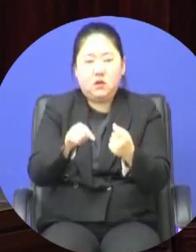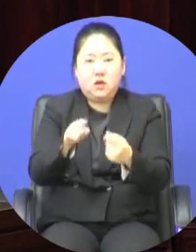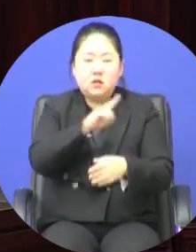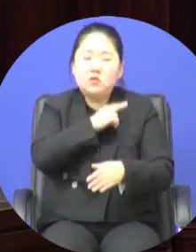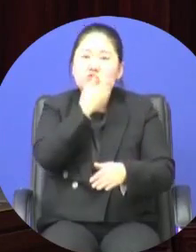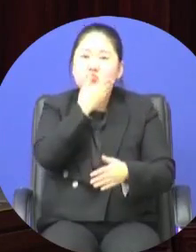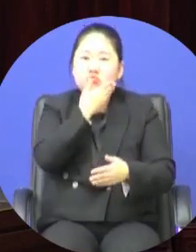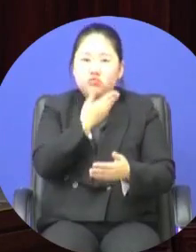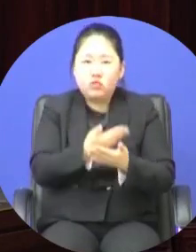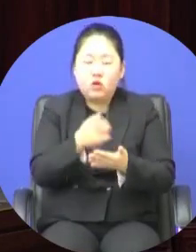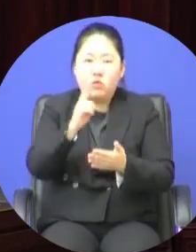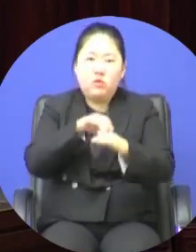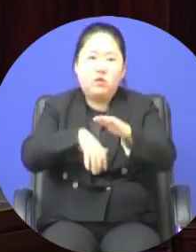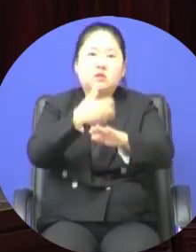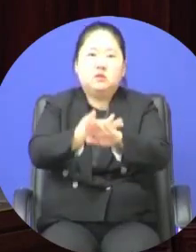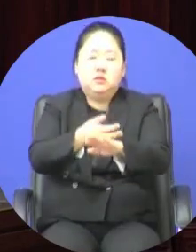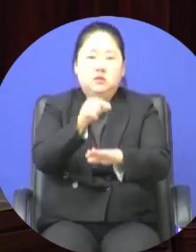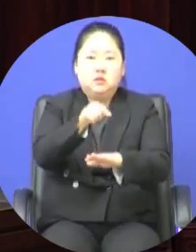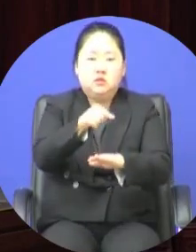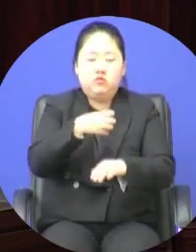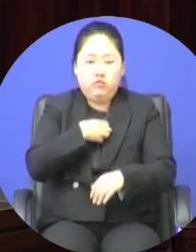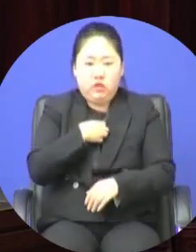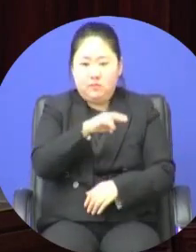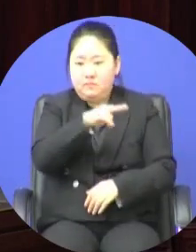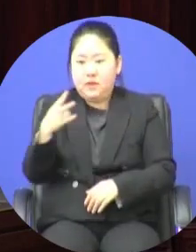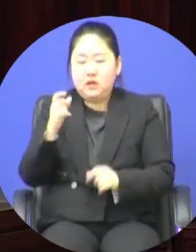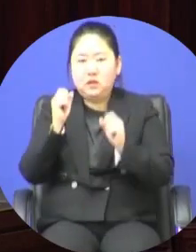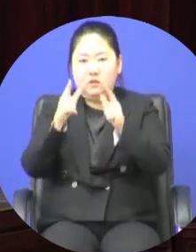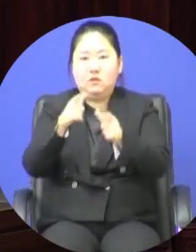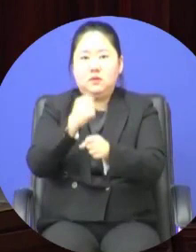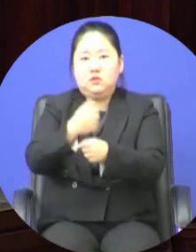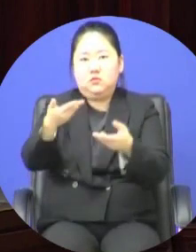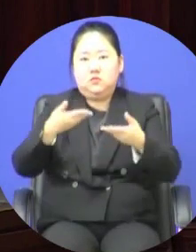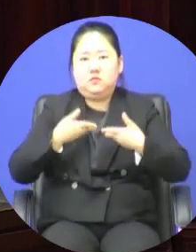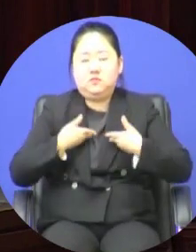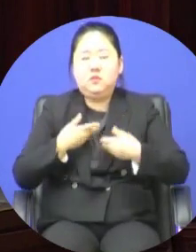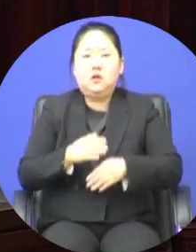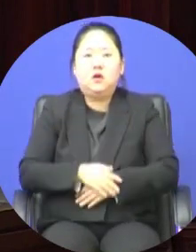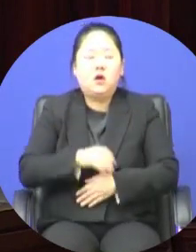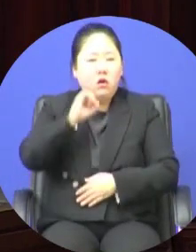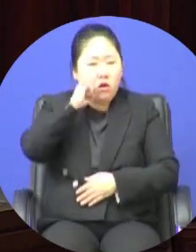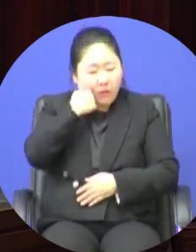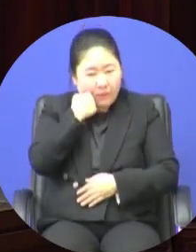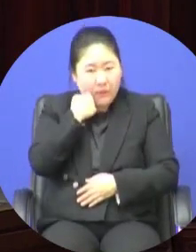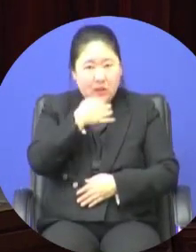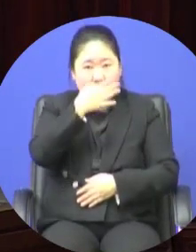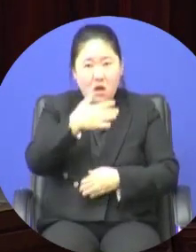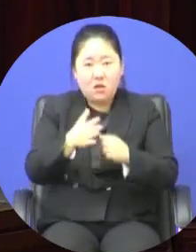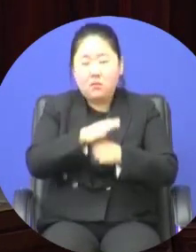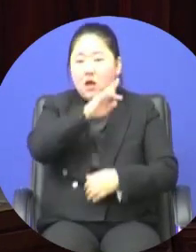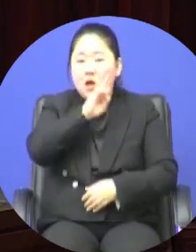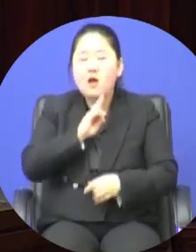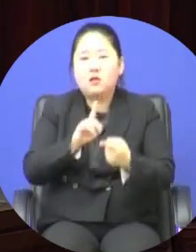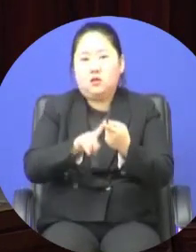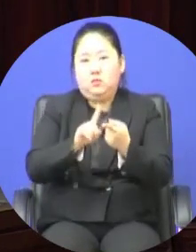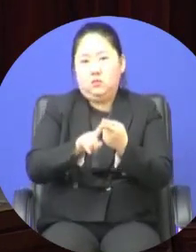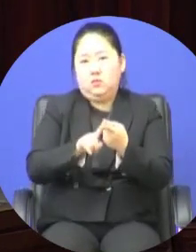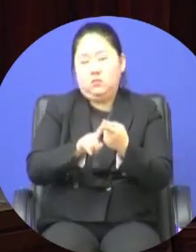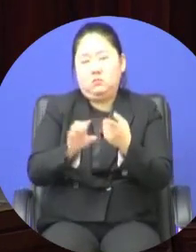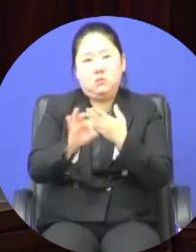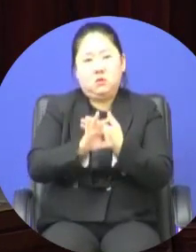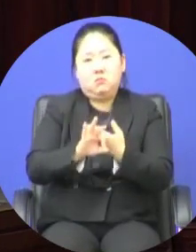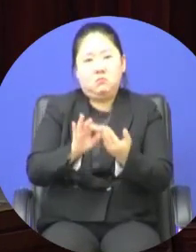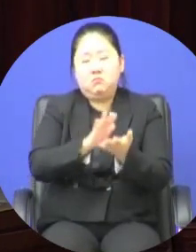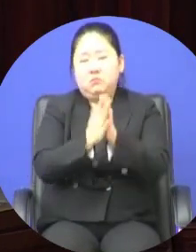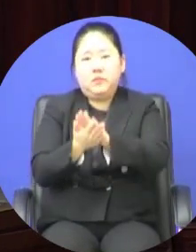혁신이고 혁신은 위기를 기회로 바꿔주는 힘입니다. 어렵다고 힘들다고 움츠리고만 있으면 안 됩니다.